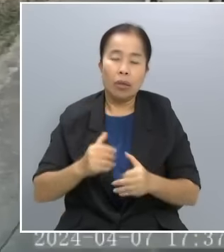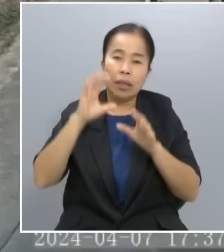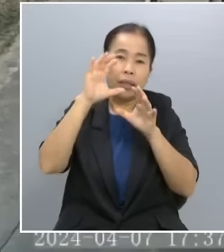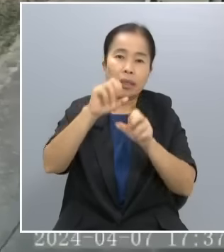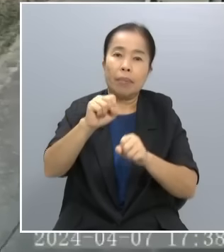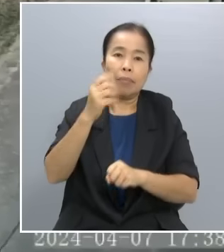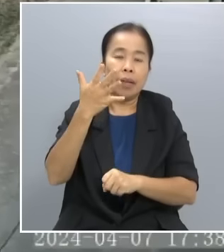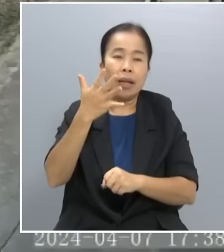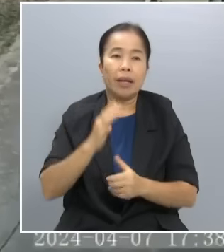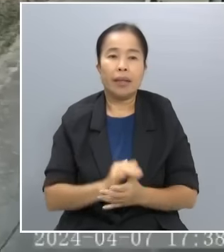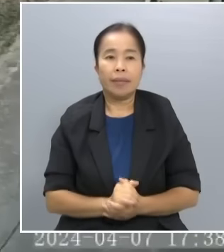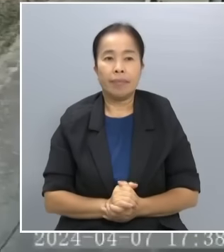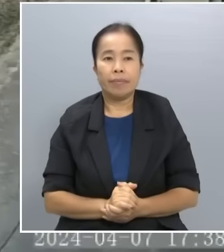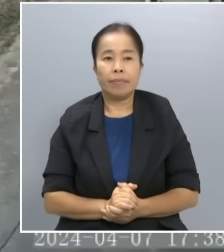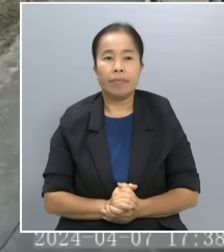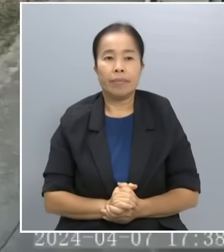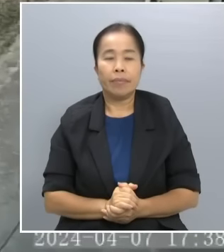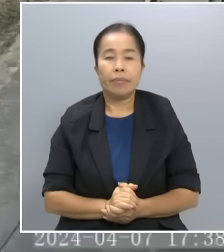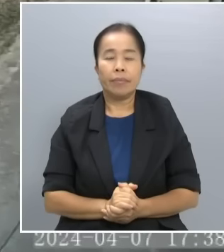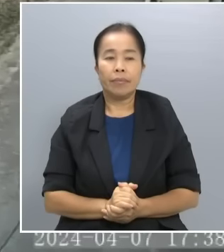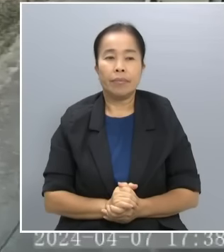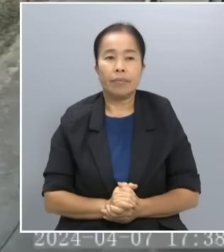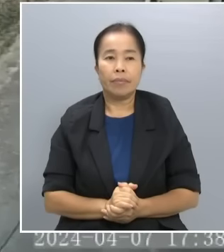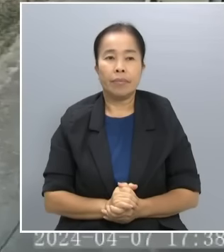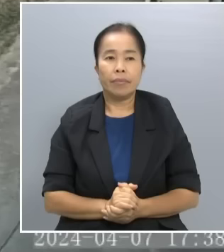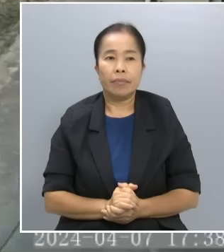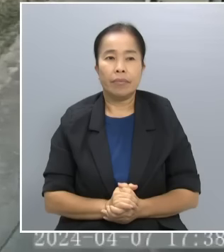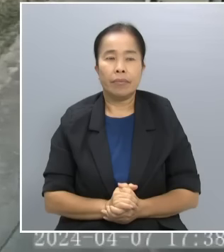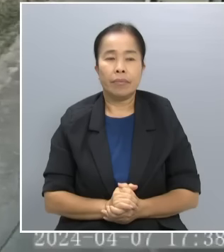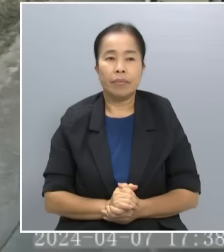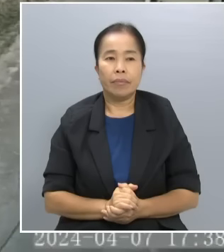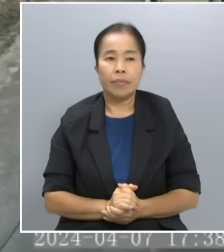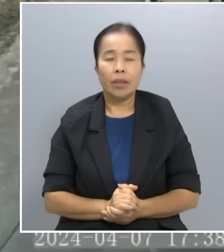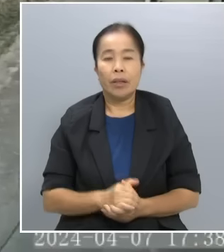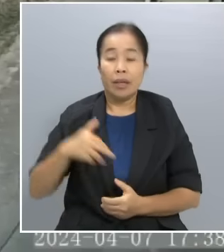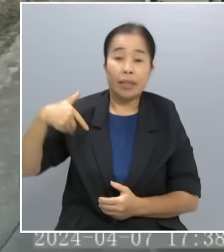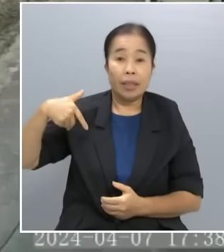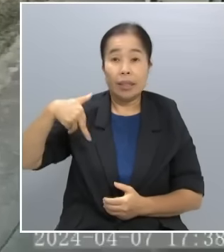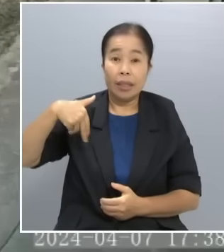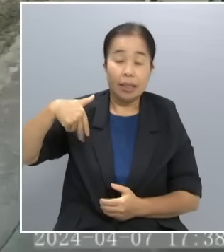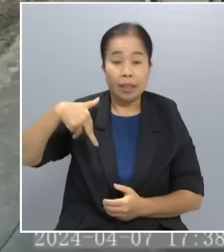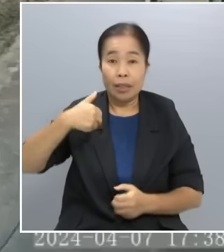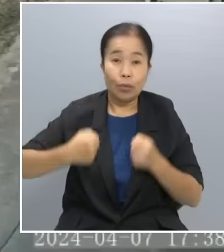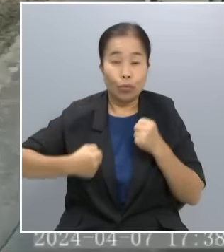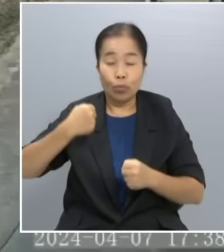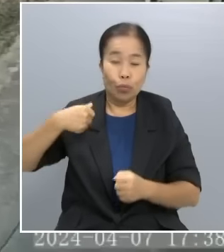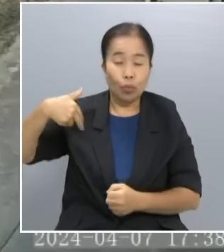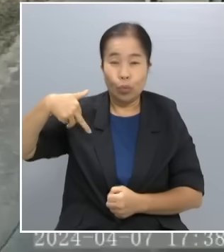ไม่ได้นะเดี๋ยวลองดูนะครับไม่เห็นตอนเจอนะฮะอันนี้ตอนที่มันเดินตอนมันวิ่งออกมานะฮะจาก